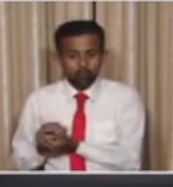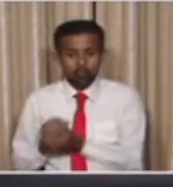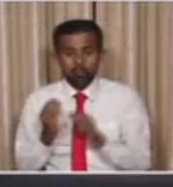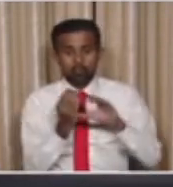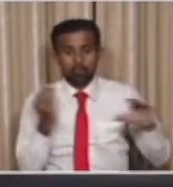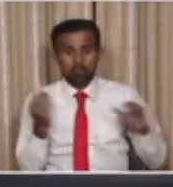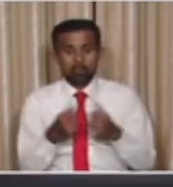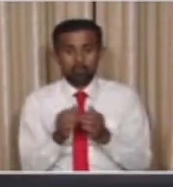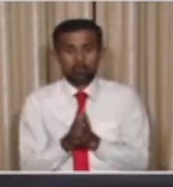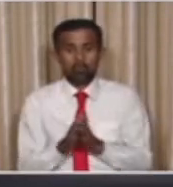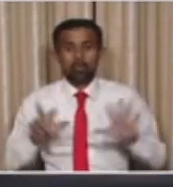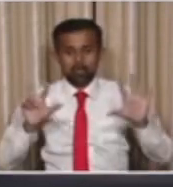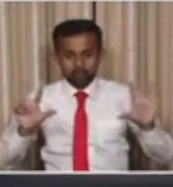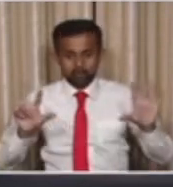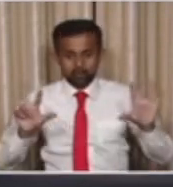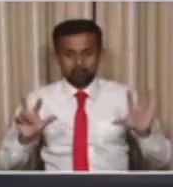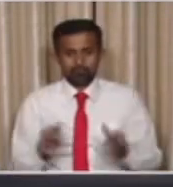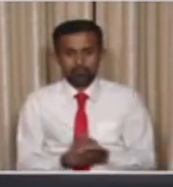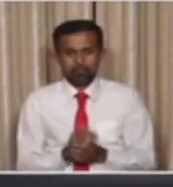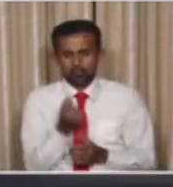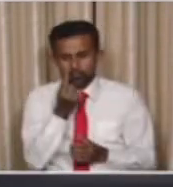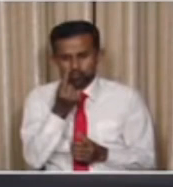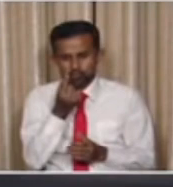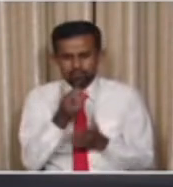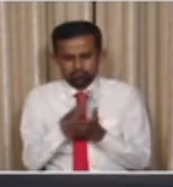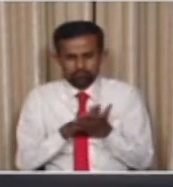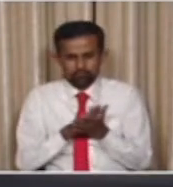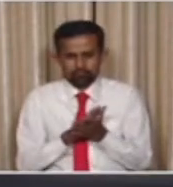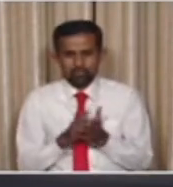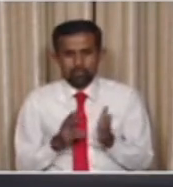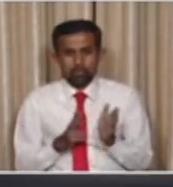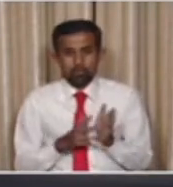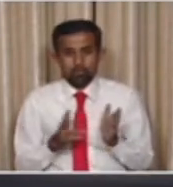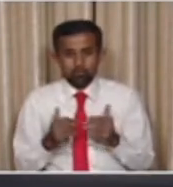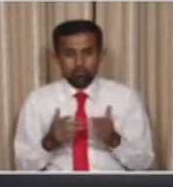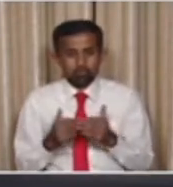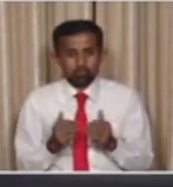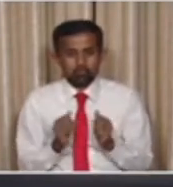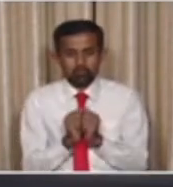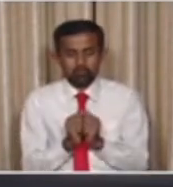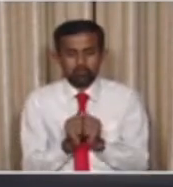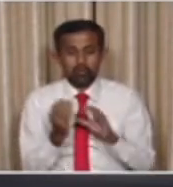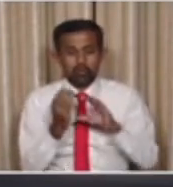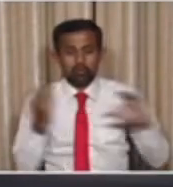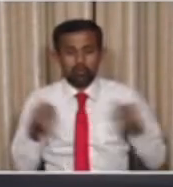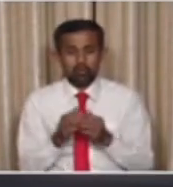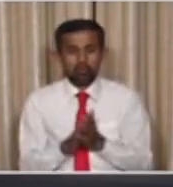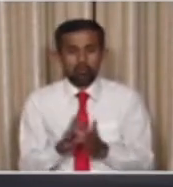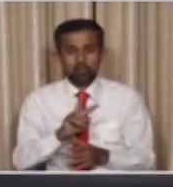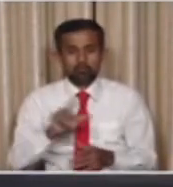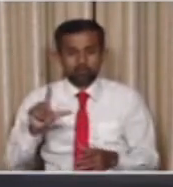මැදිරි සංඛ්‍යාව 8කි. සුළු අලුත් වැඩියාවන් හා පොරොත්තු ලේඛනයේ සේවය යොදව ඇති මැදිරි සංඛ්‍යාව